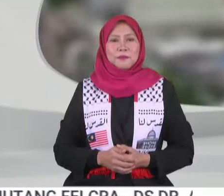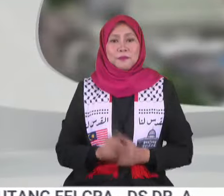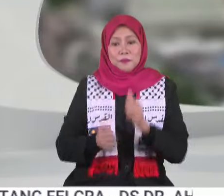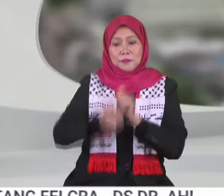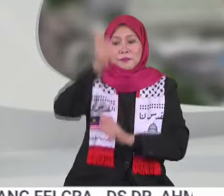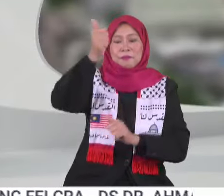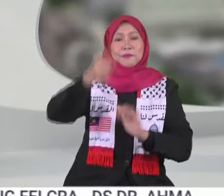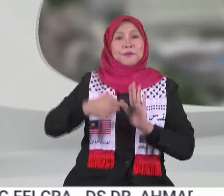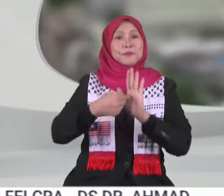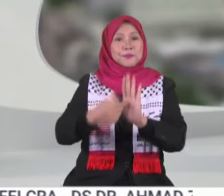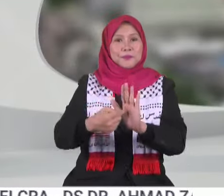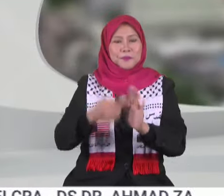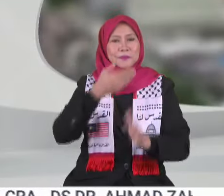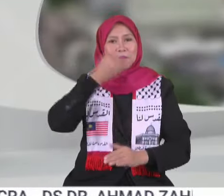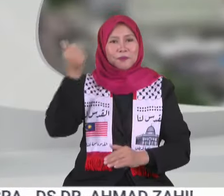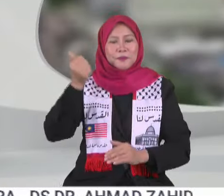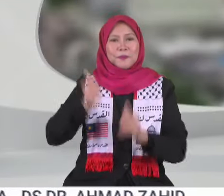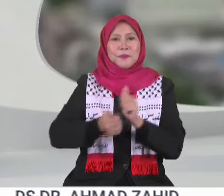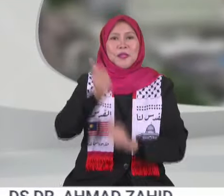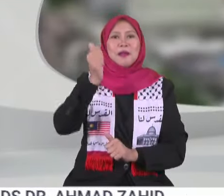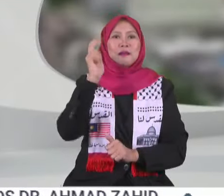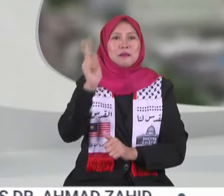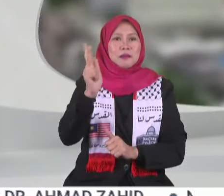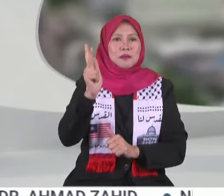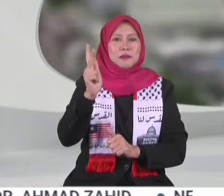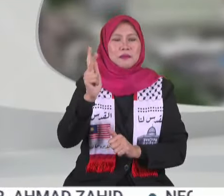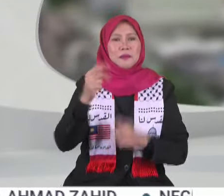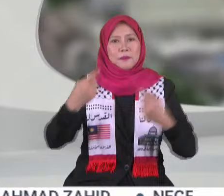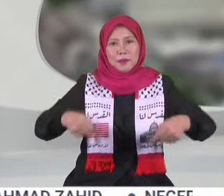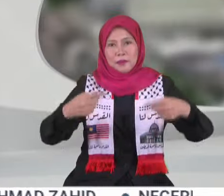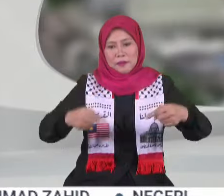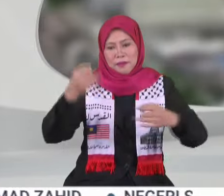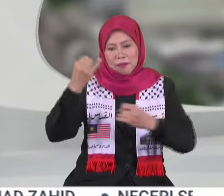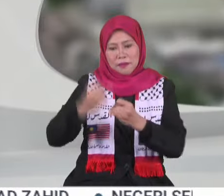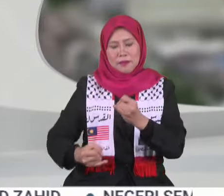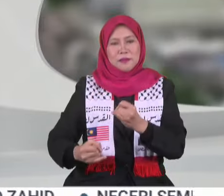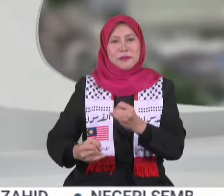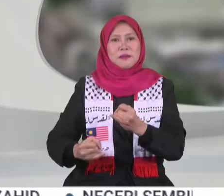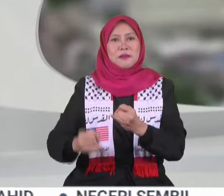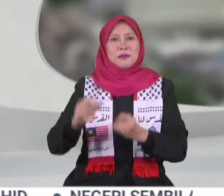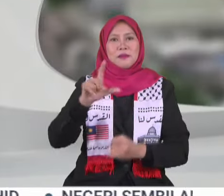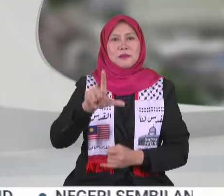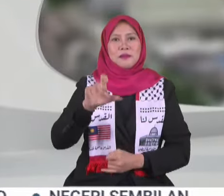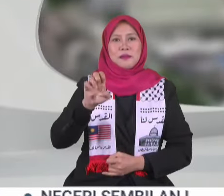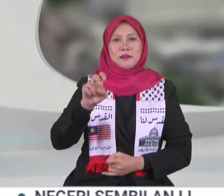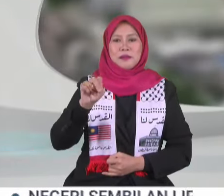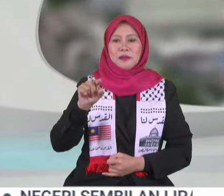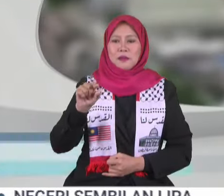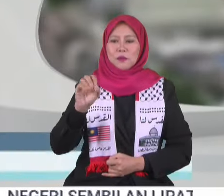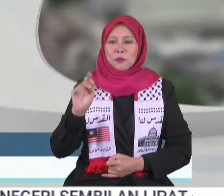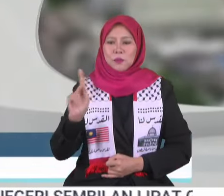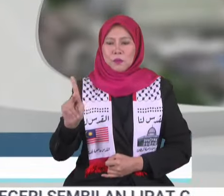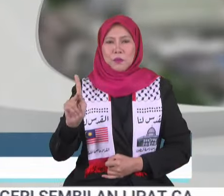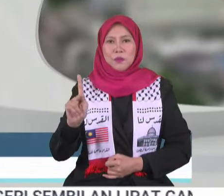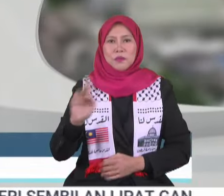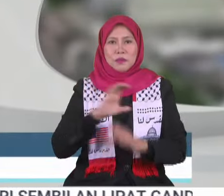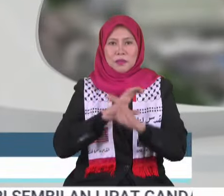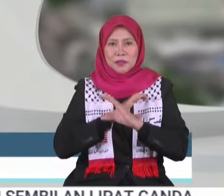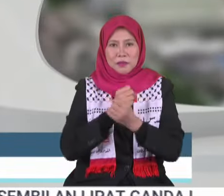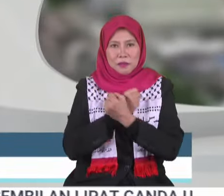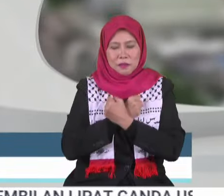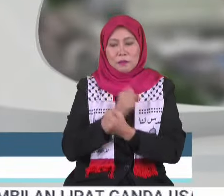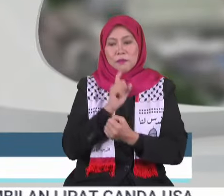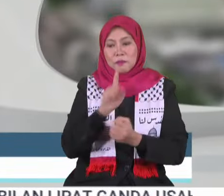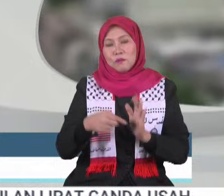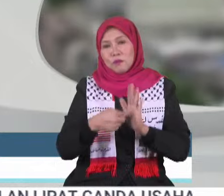Menjuarai persembahan terbaik dan menang tempat ketiga, pertandingan akhir lenggok Cinta Sayang di Jitra baru-baru ini